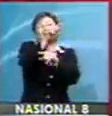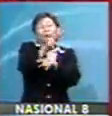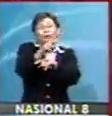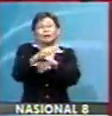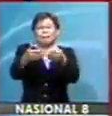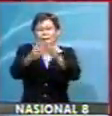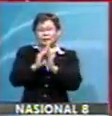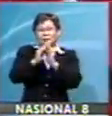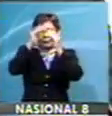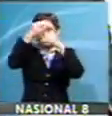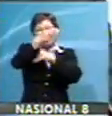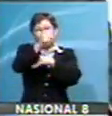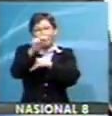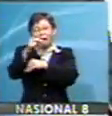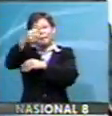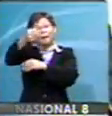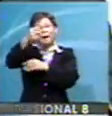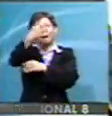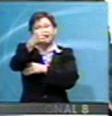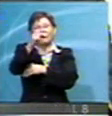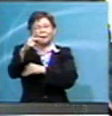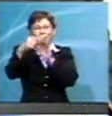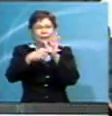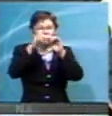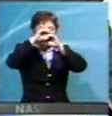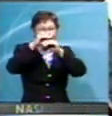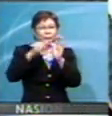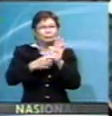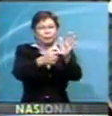hak penyiaran ni